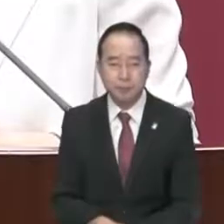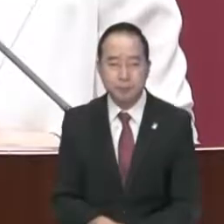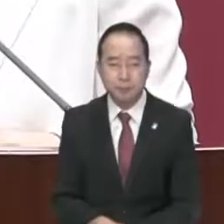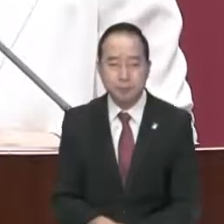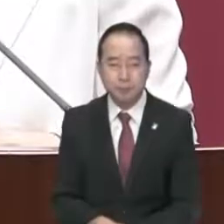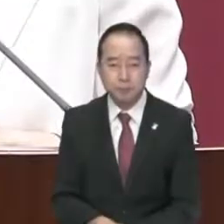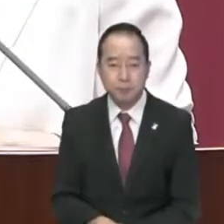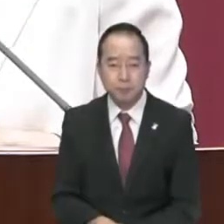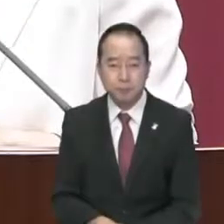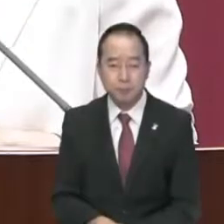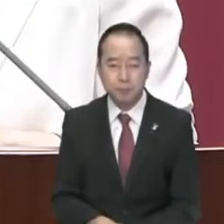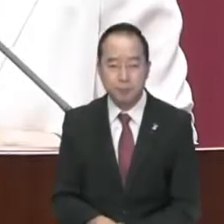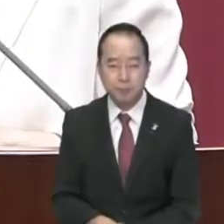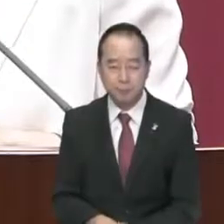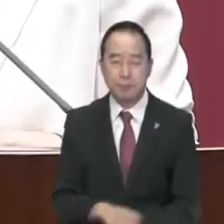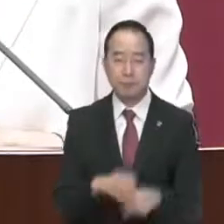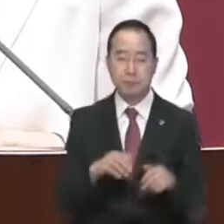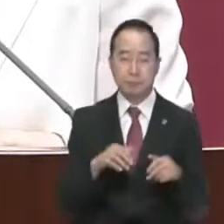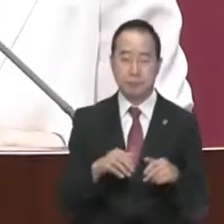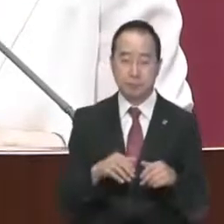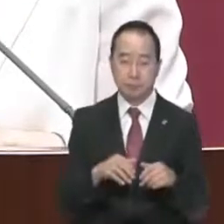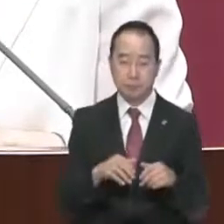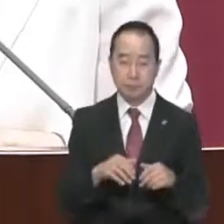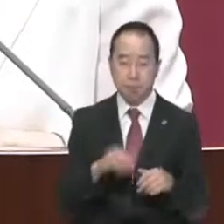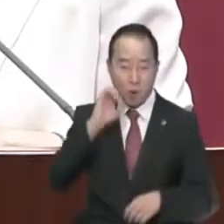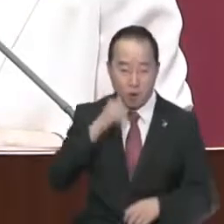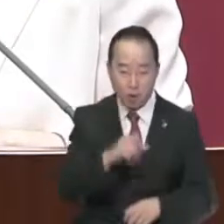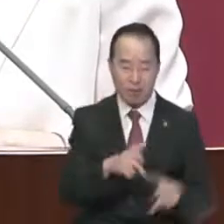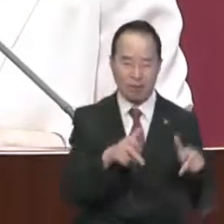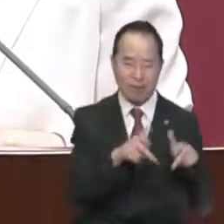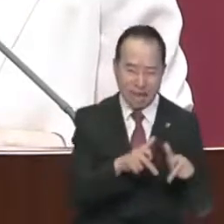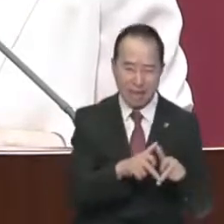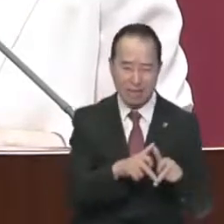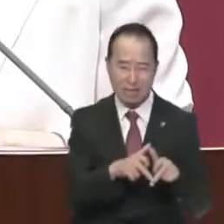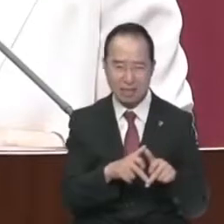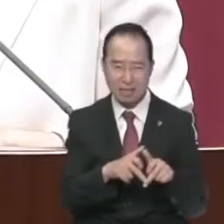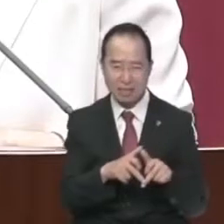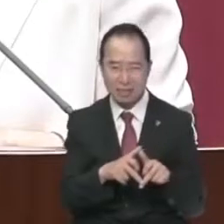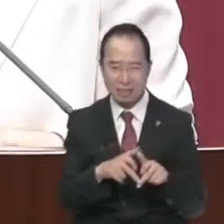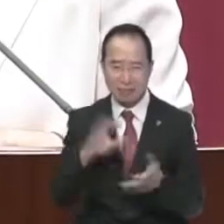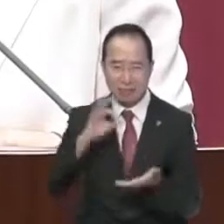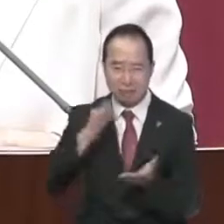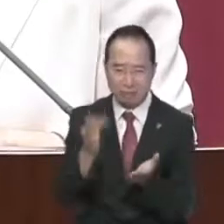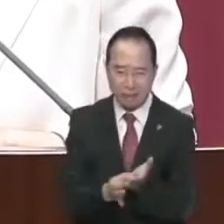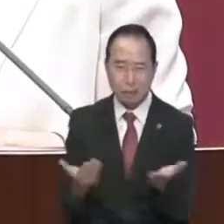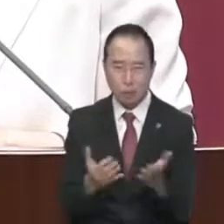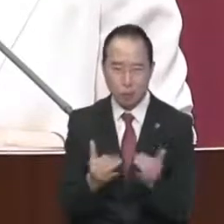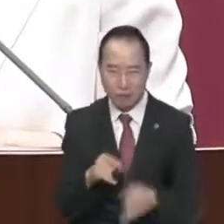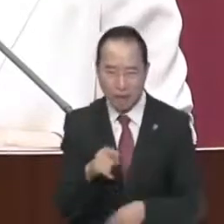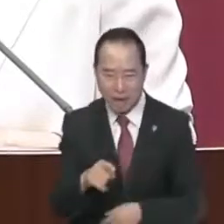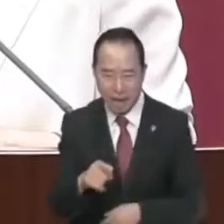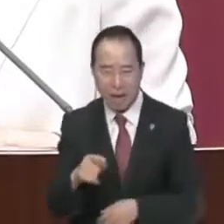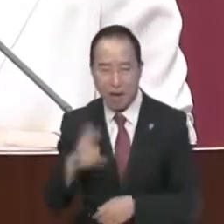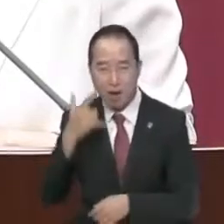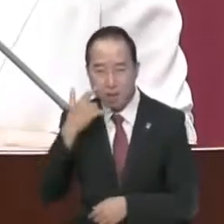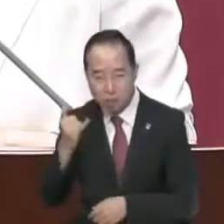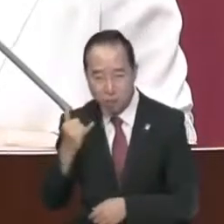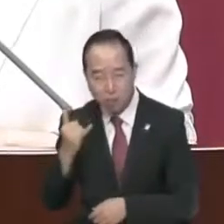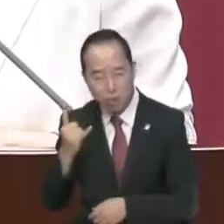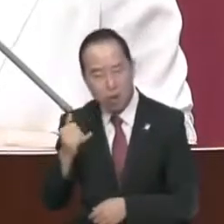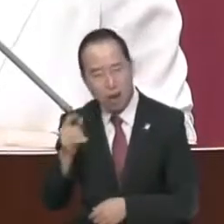이제 그 장애인이라든지 노동자들이라든지 하여튼 한부모 가정이라든지 취약한